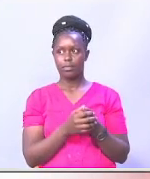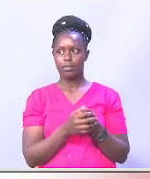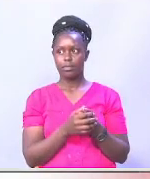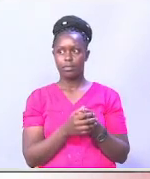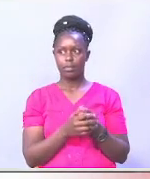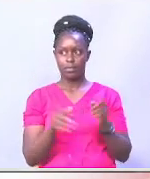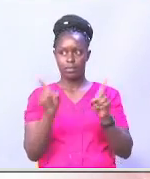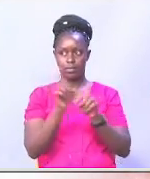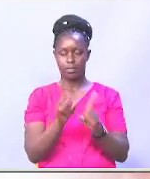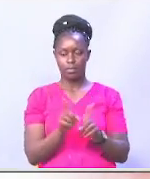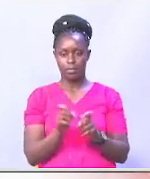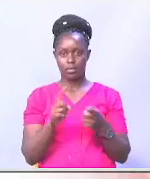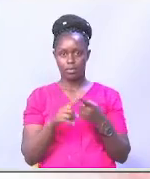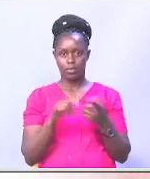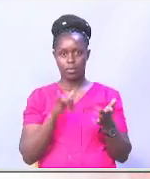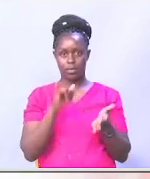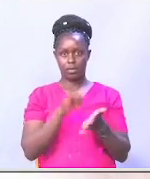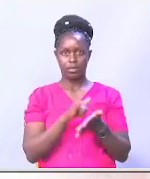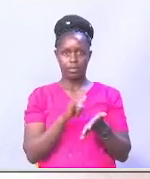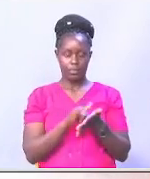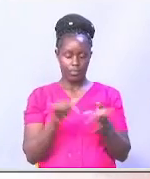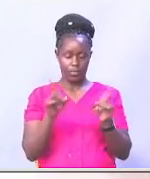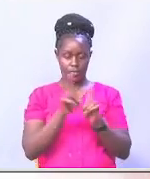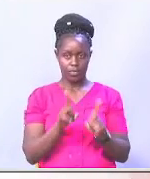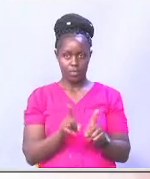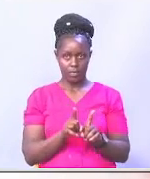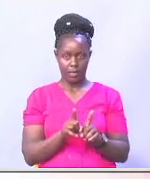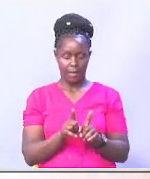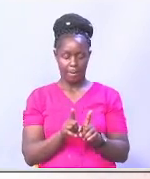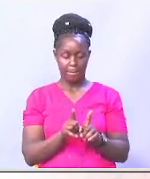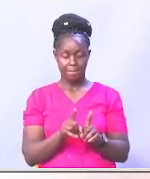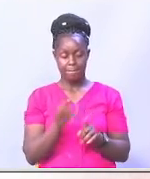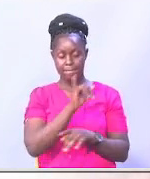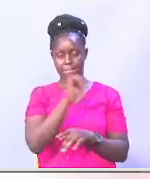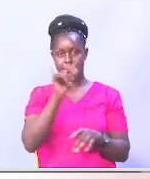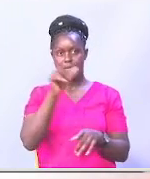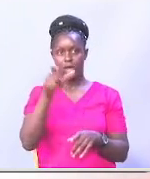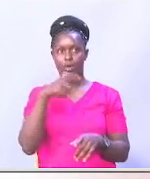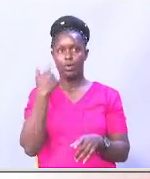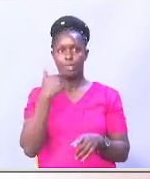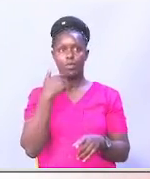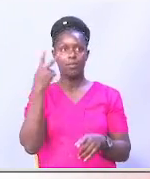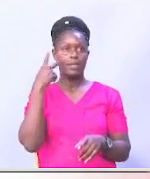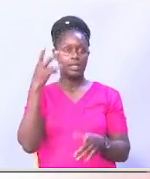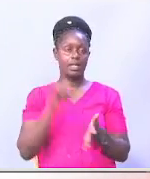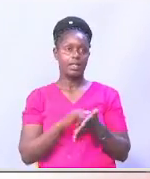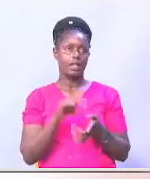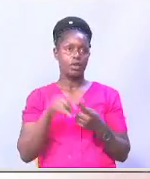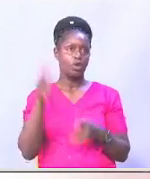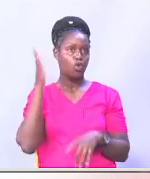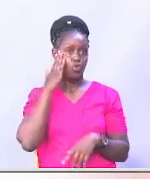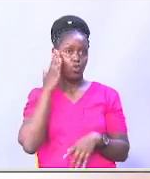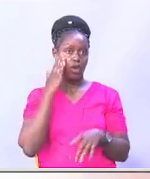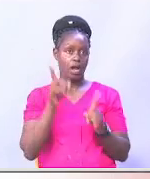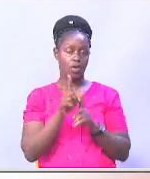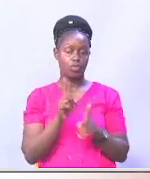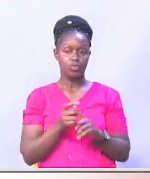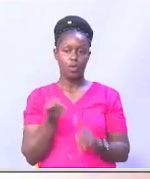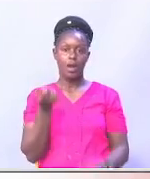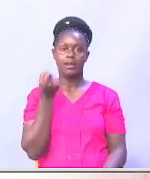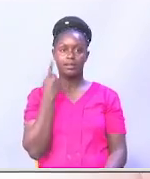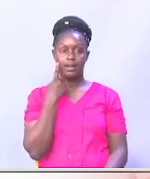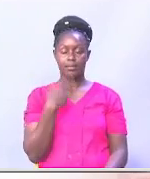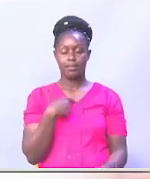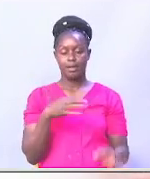Na nikiangalia wale wote wamesema wanataka, yule naona anajua na anaelewa yenye namueleza ni